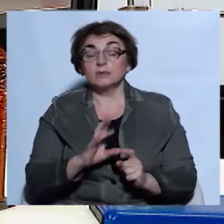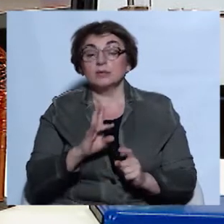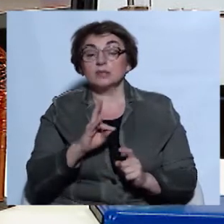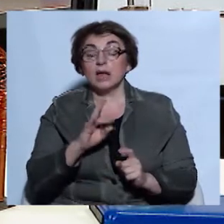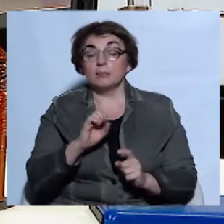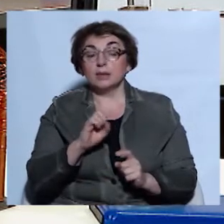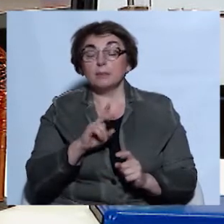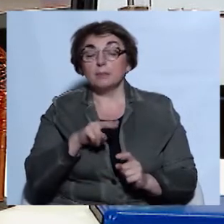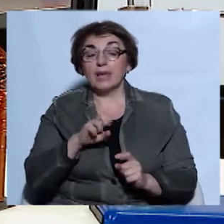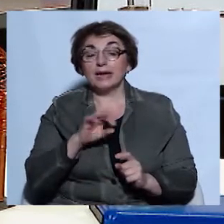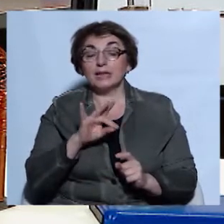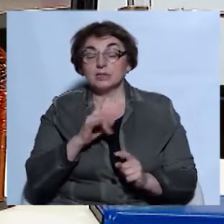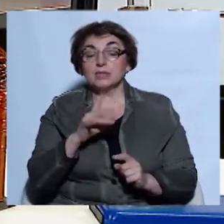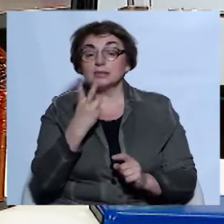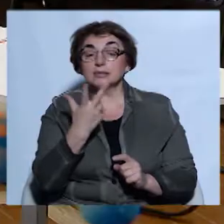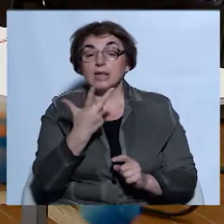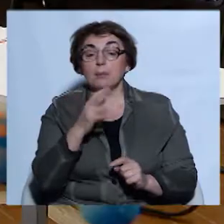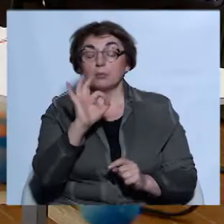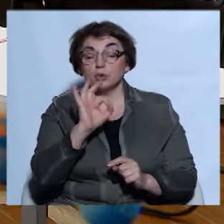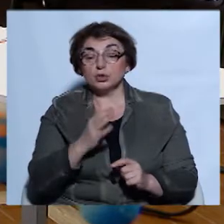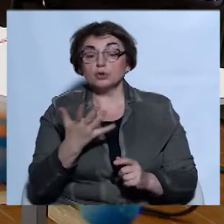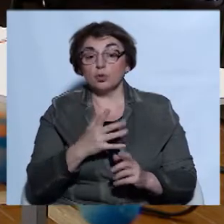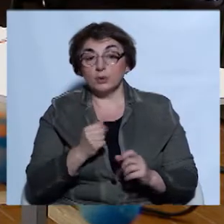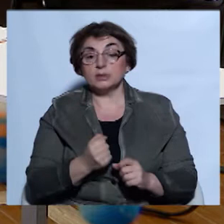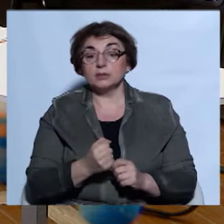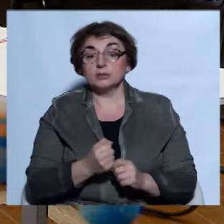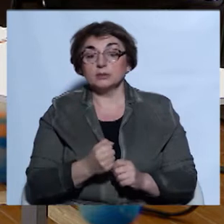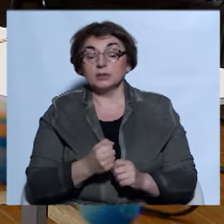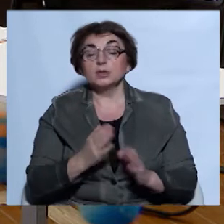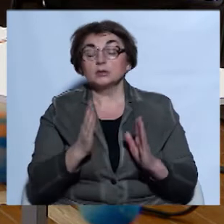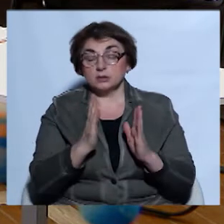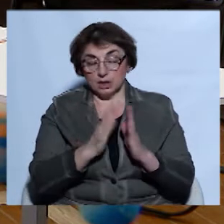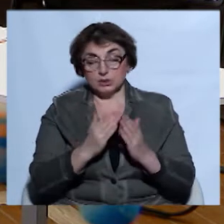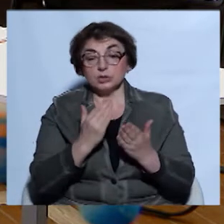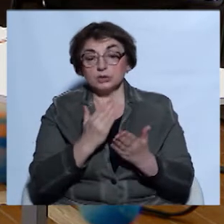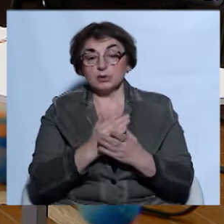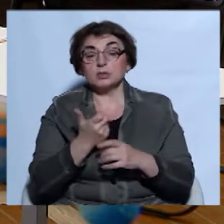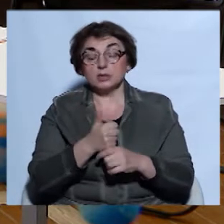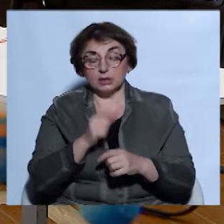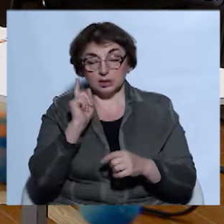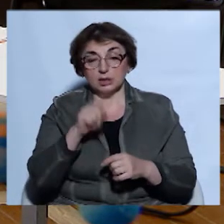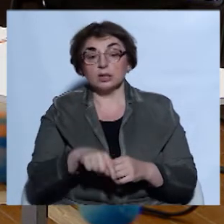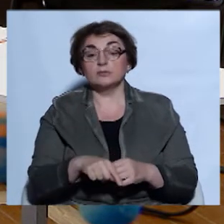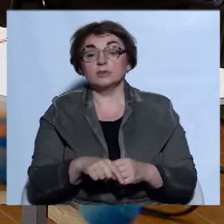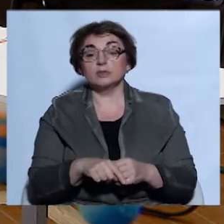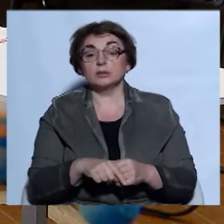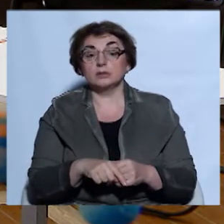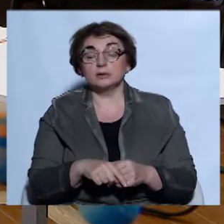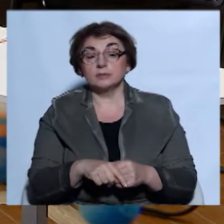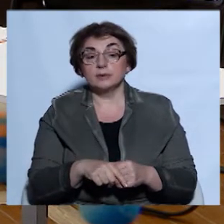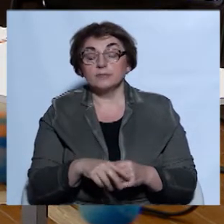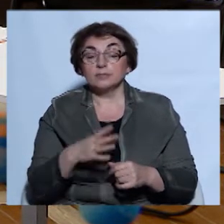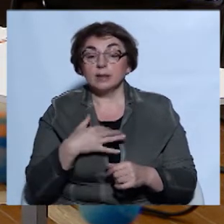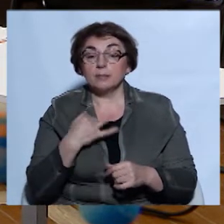ესე იგი, წყალბადის ზეჟანგი, იგივე პერეკისი, 3%-იანი ხსნარი, რომელიც ჩვენ სახშიც გაქვს და ძალიან კარგად იცნობ